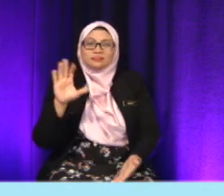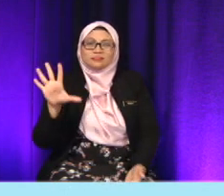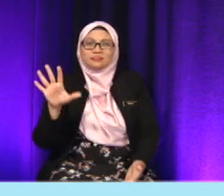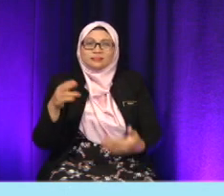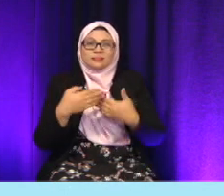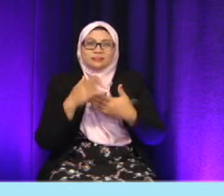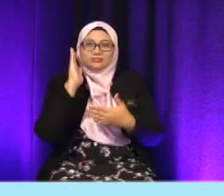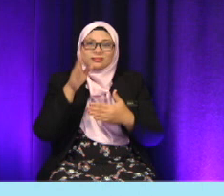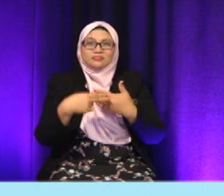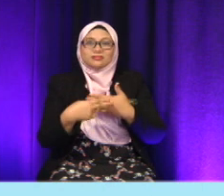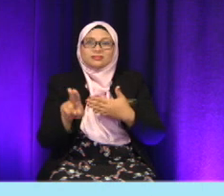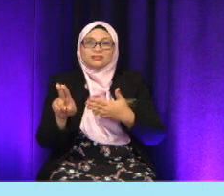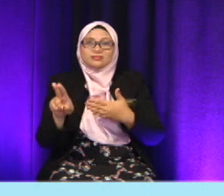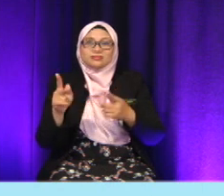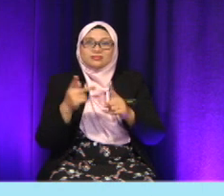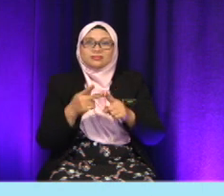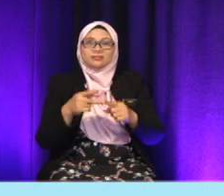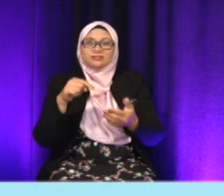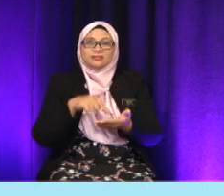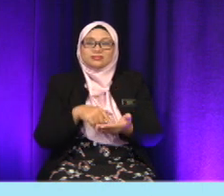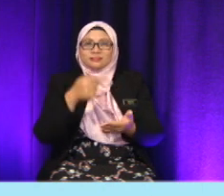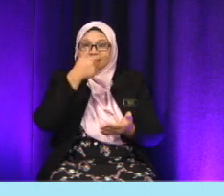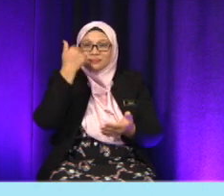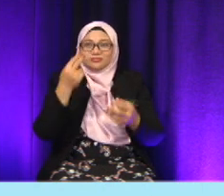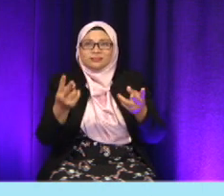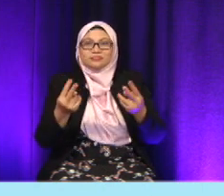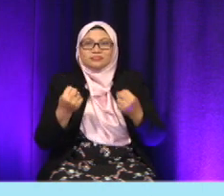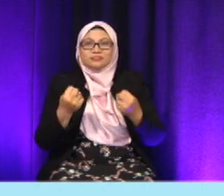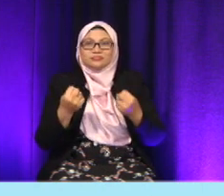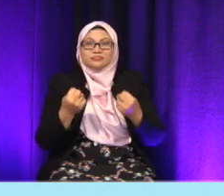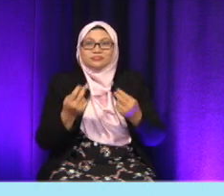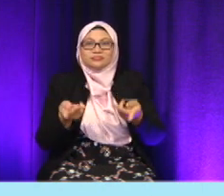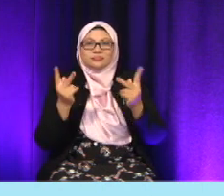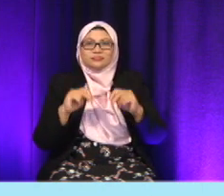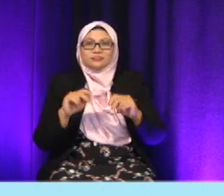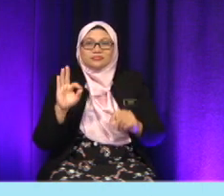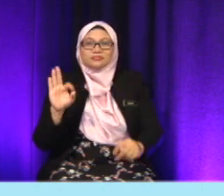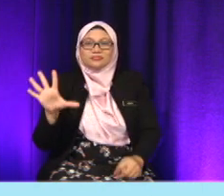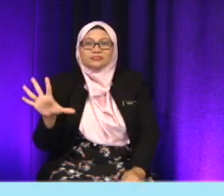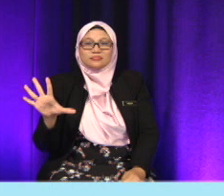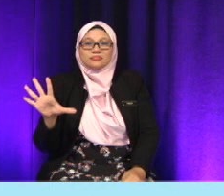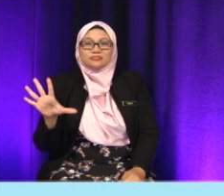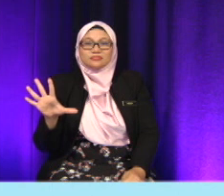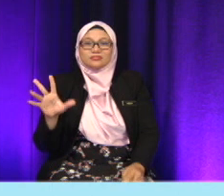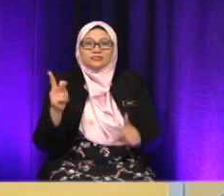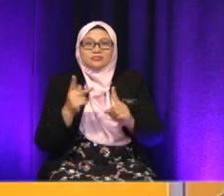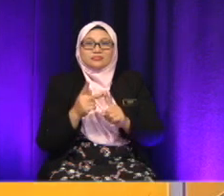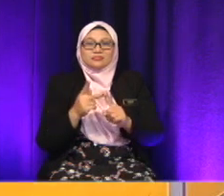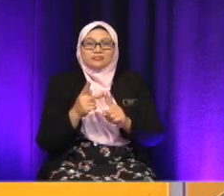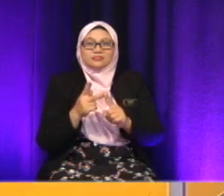95 sebab pun atas ini sebab kita tidak pulang kan 95 kepada Zoom 1 untuk